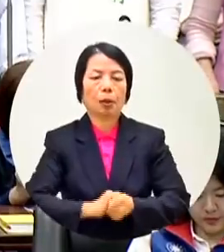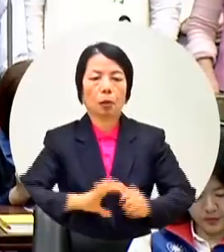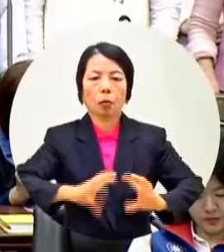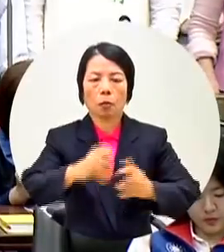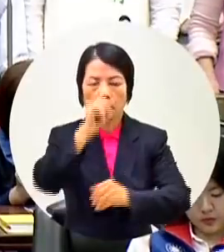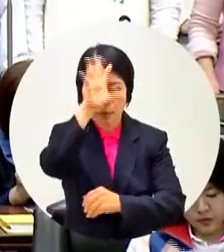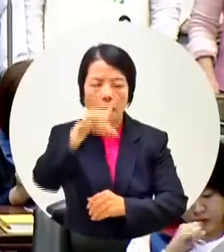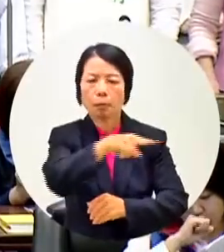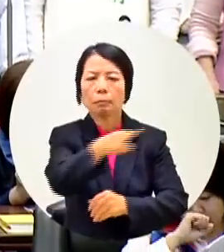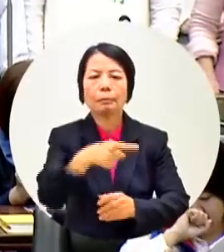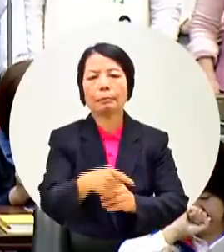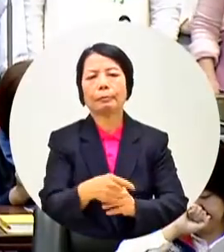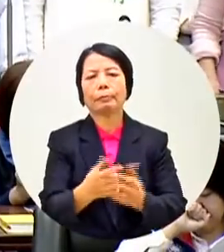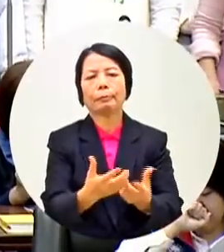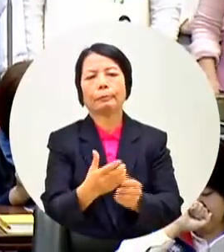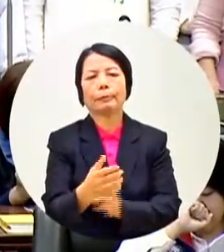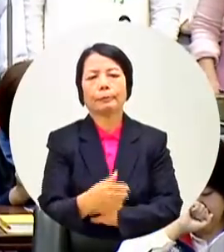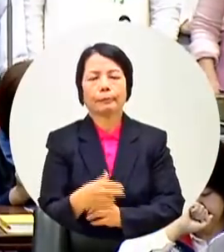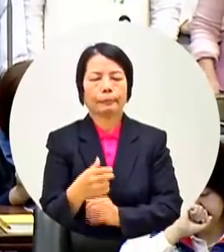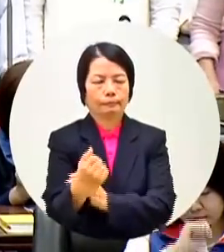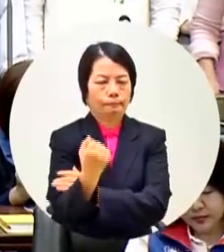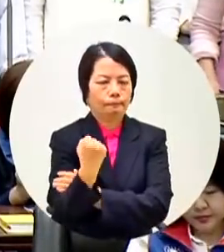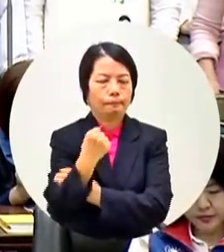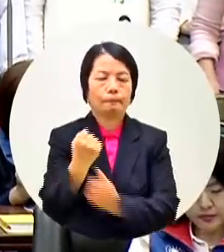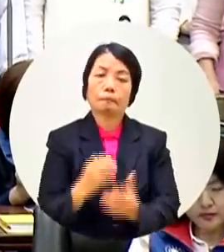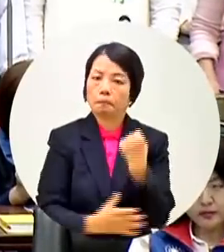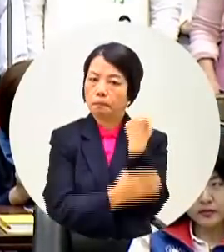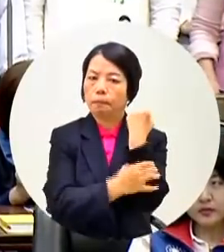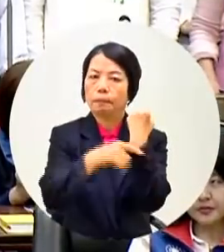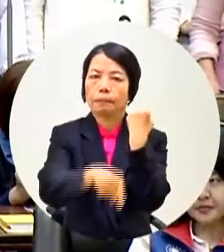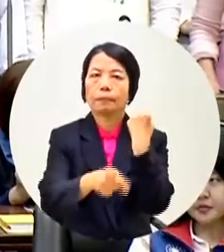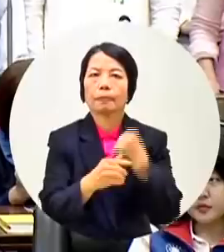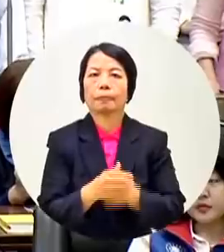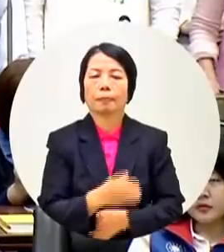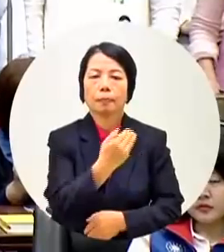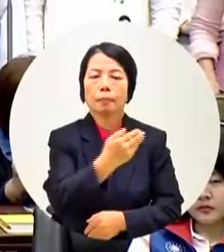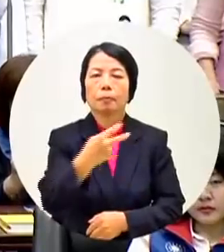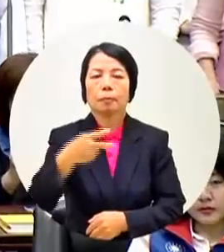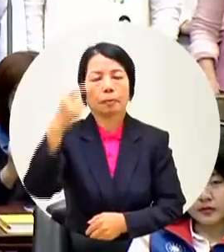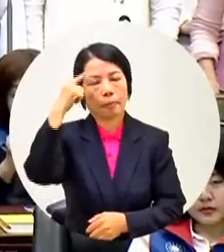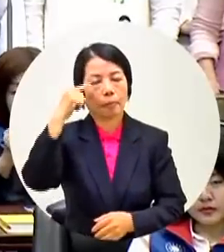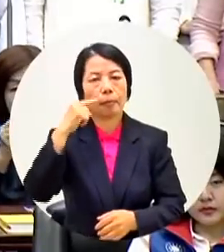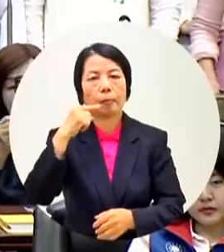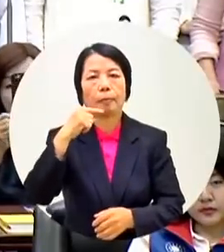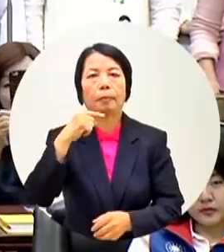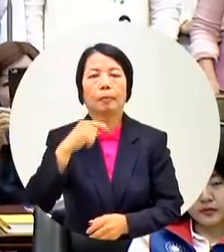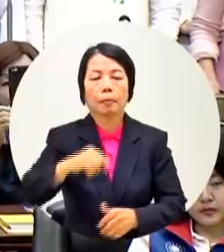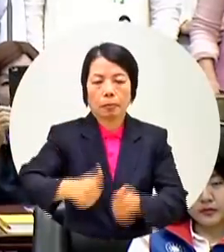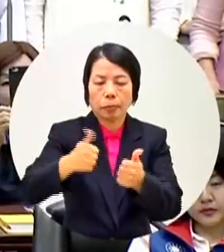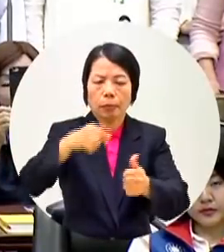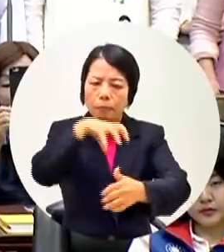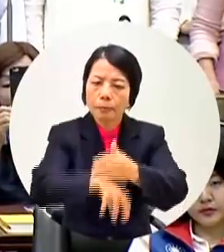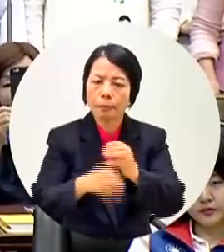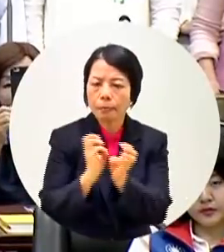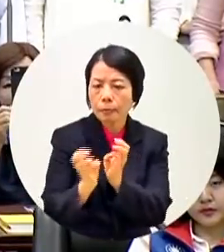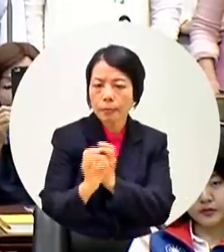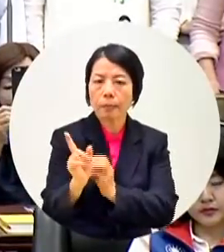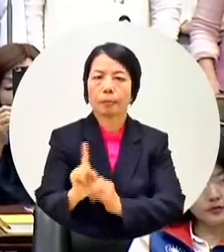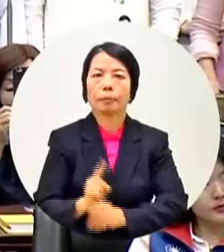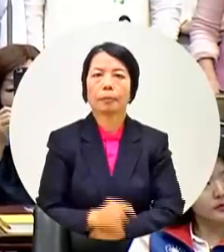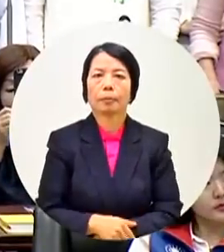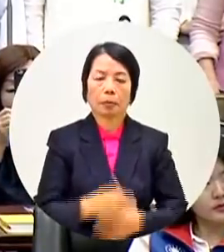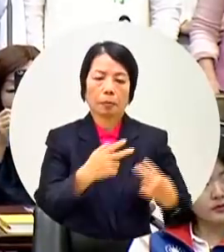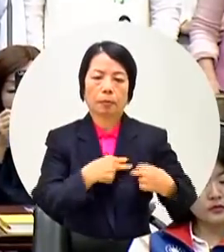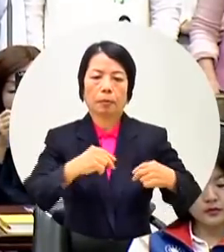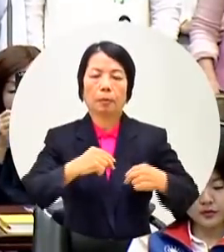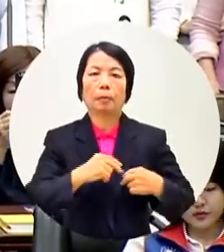市长是说，你所主张的九二共识是什么内涵嘛？哦，你像蔡文总统他有讲，哦，他不能接受一中原则，不能接受一